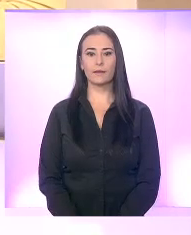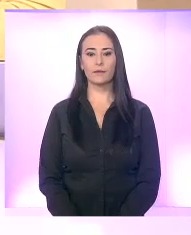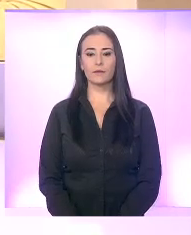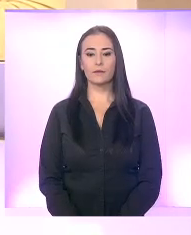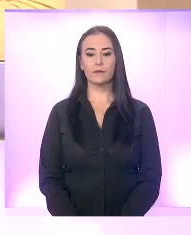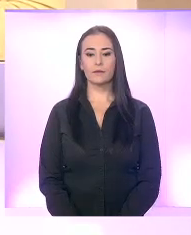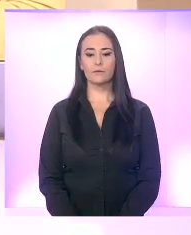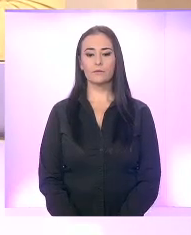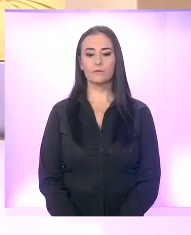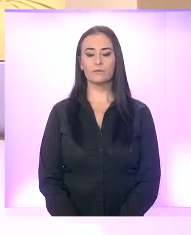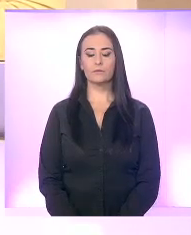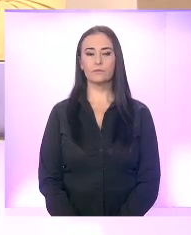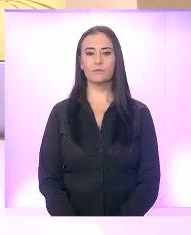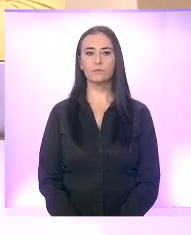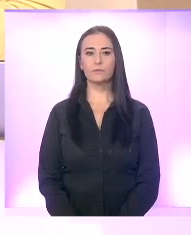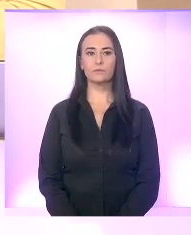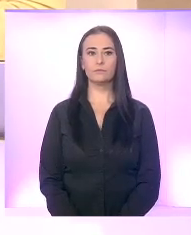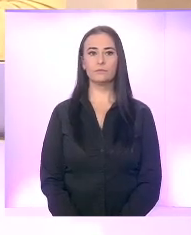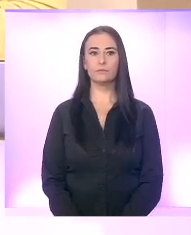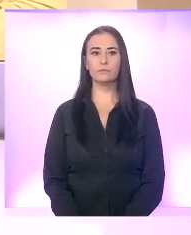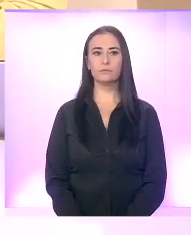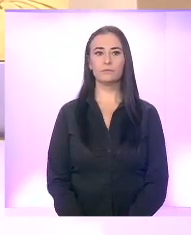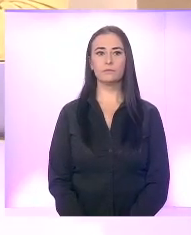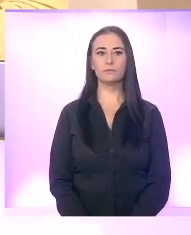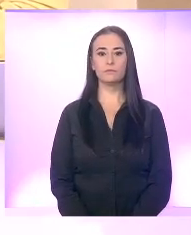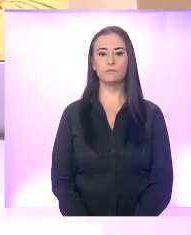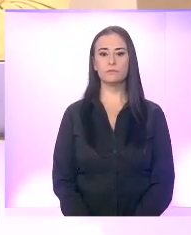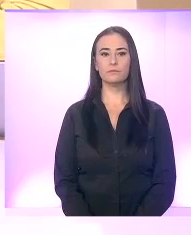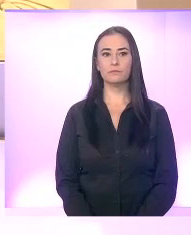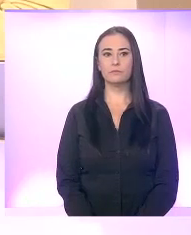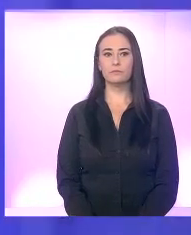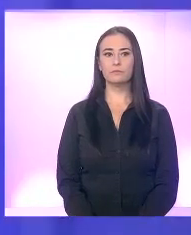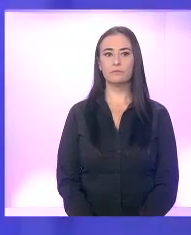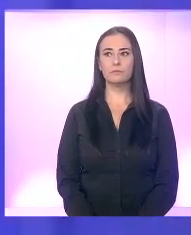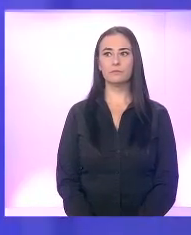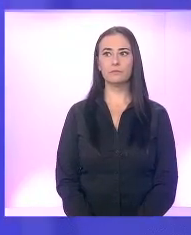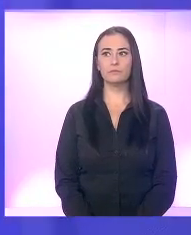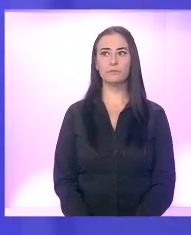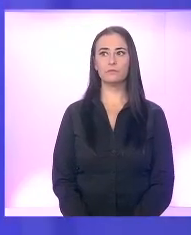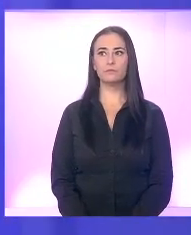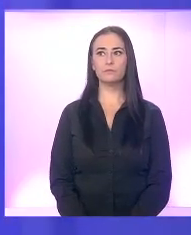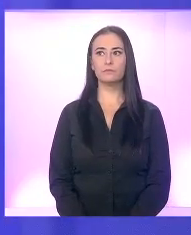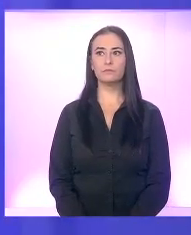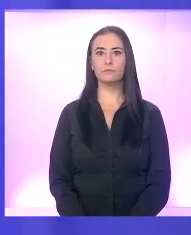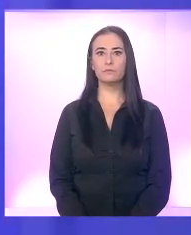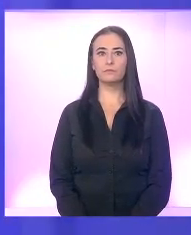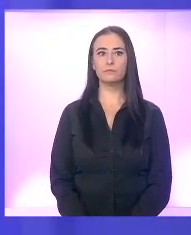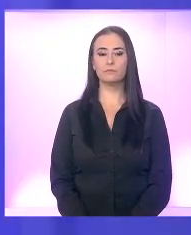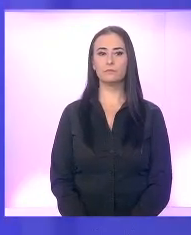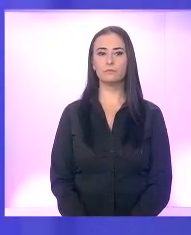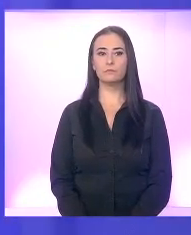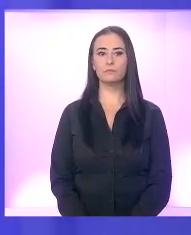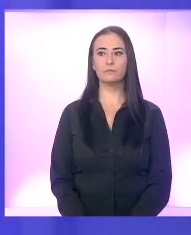din păcate suntem printre codașii Europei în ceea ce privește modernizarea căilor ferate. De regulă așa se întâmplă atunci când ignori